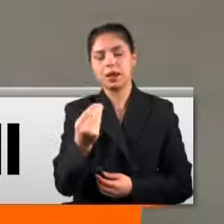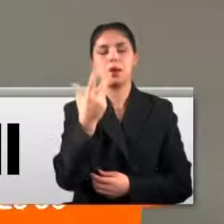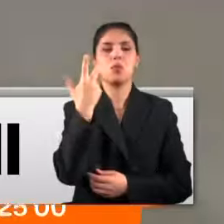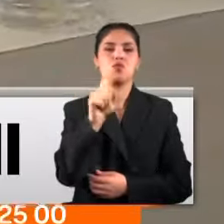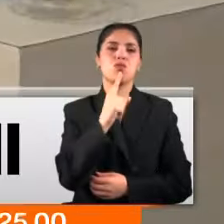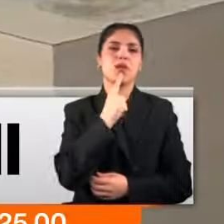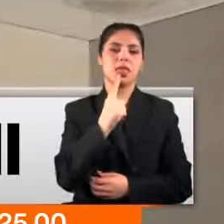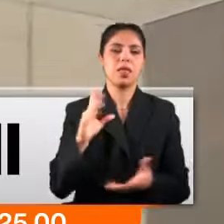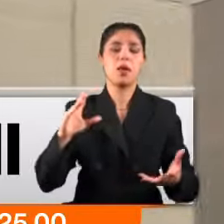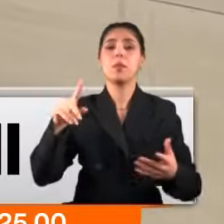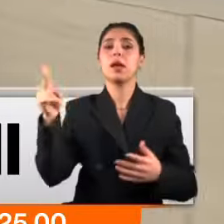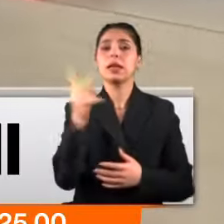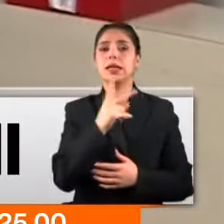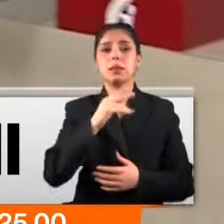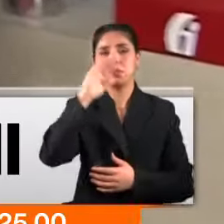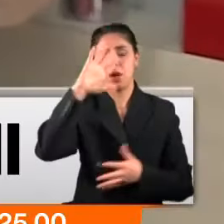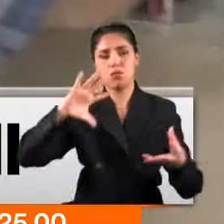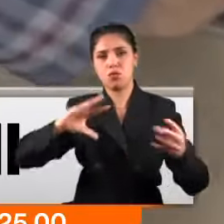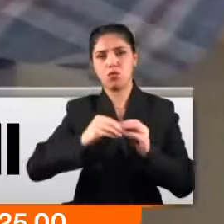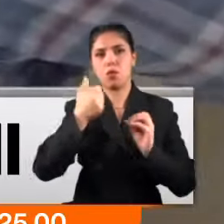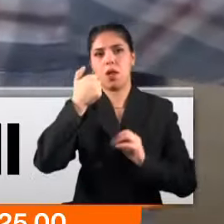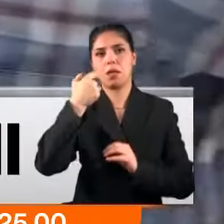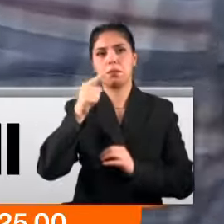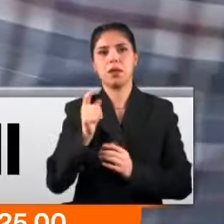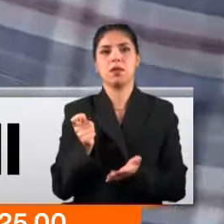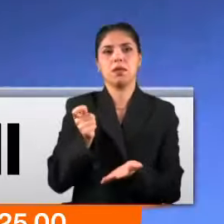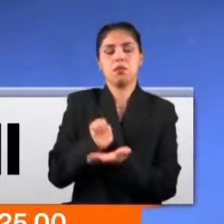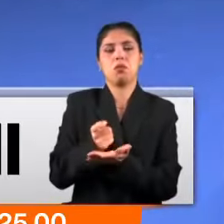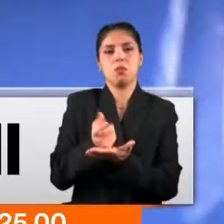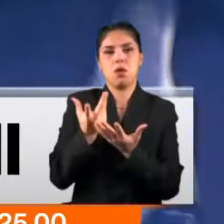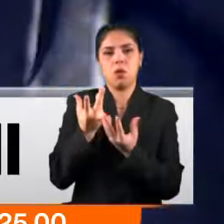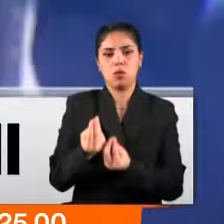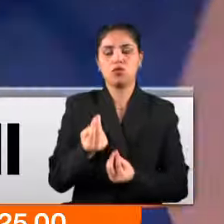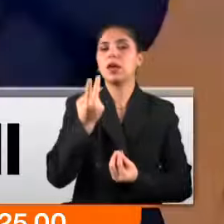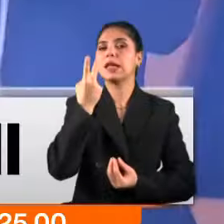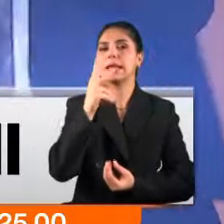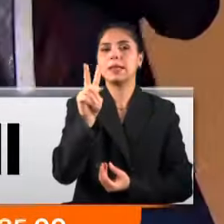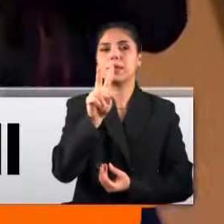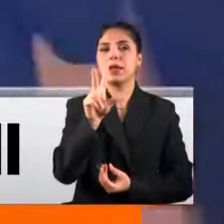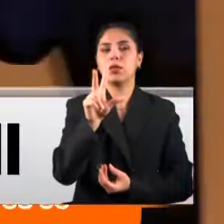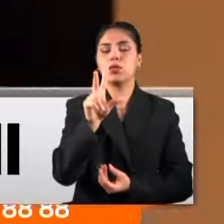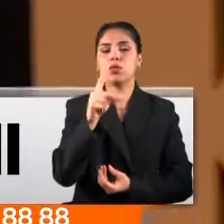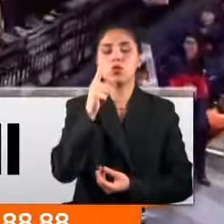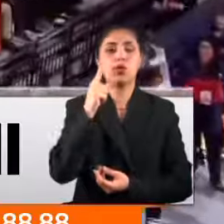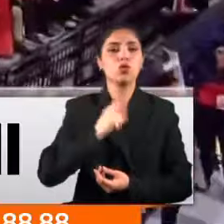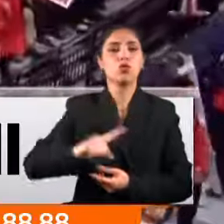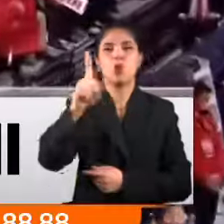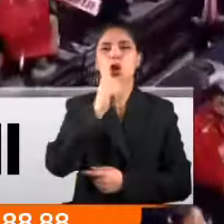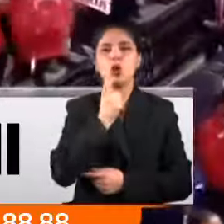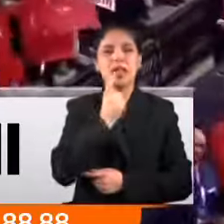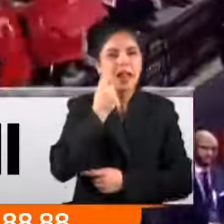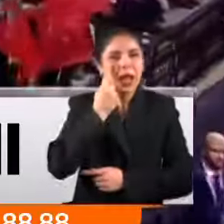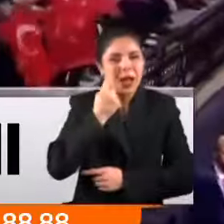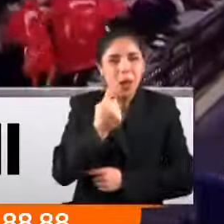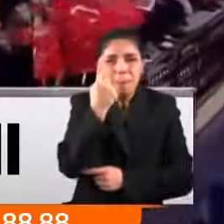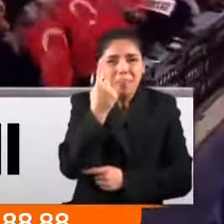İki bayramda toplam 6000 lira ikramiye hesaplara yatacak. 2023'te Cumhuriyet'in 100. yılı dolayısıyla